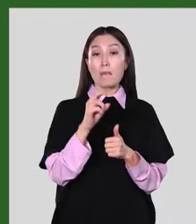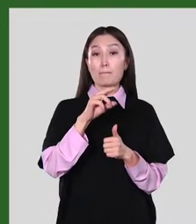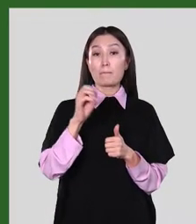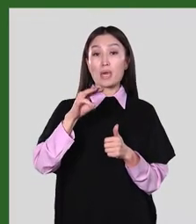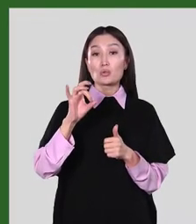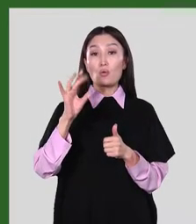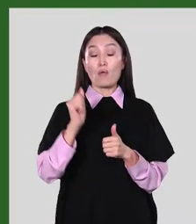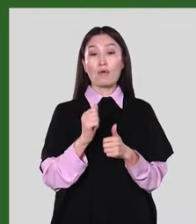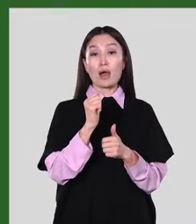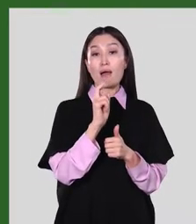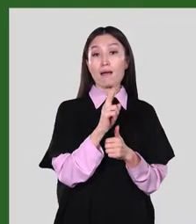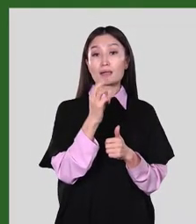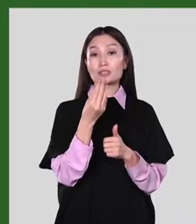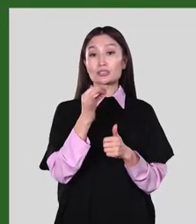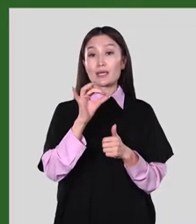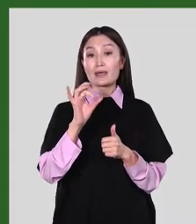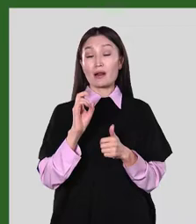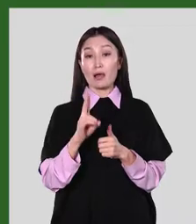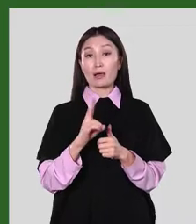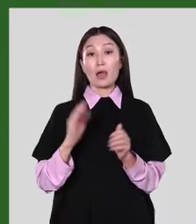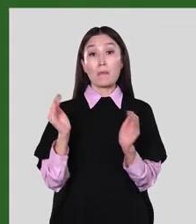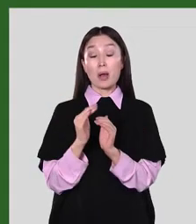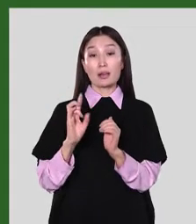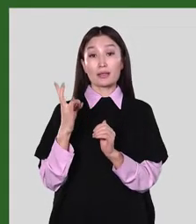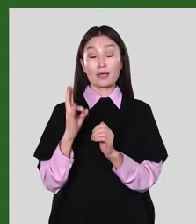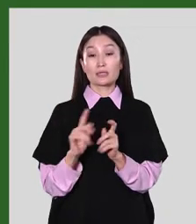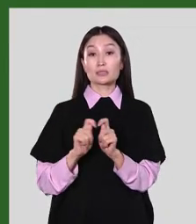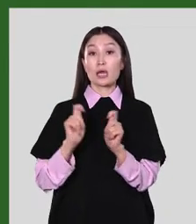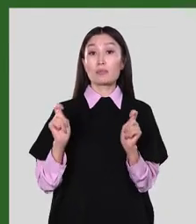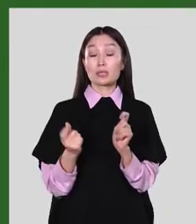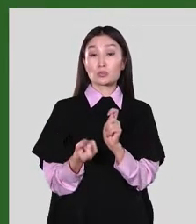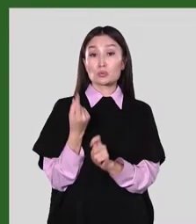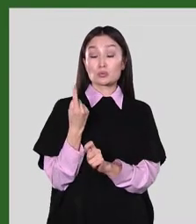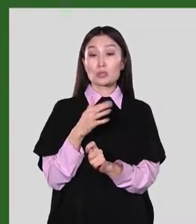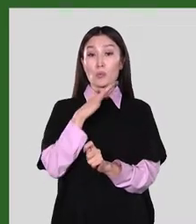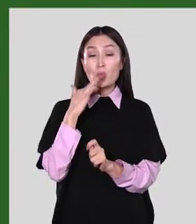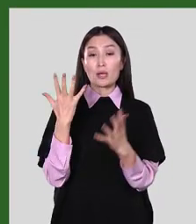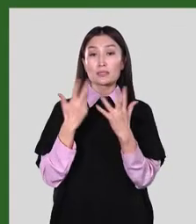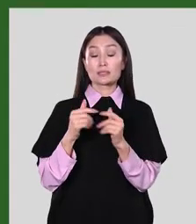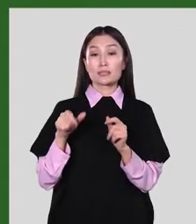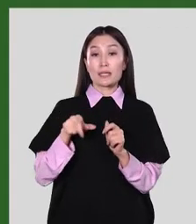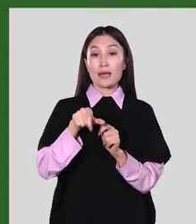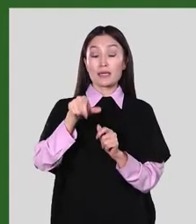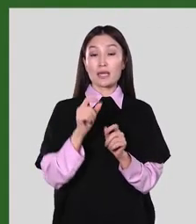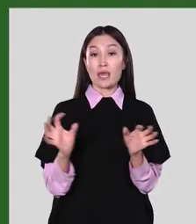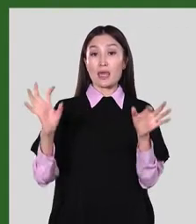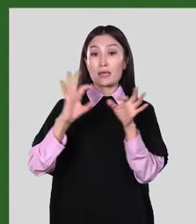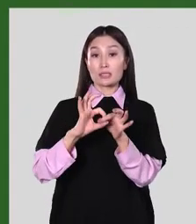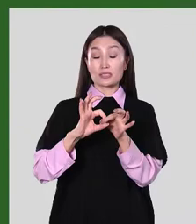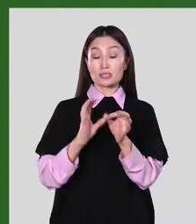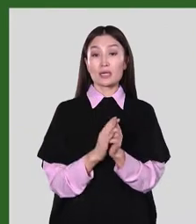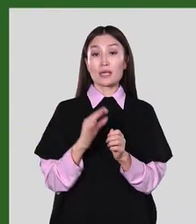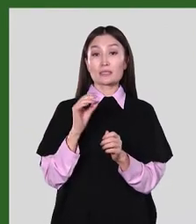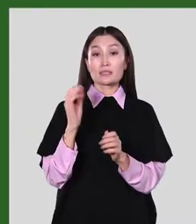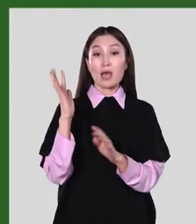ирак малый нарын образуется из многочисленных речек вытекающих из ледников